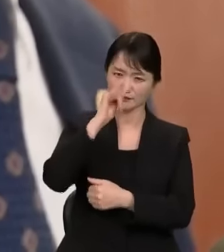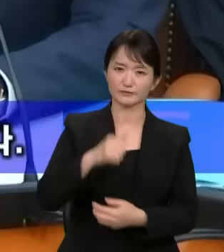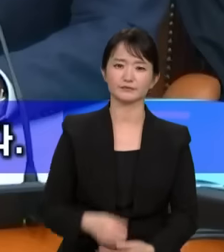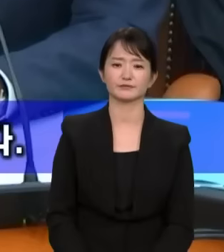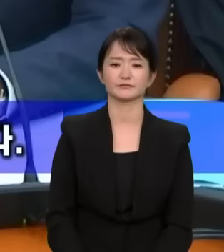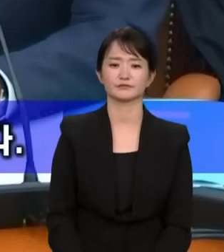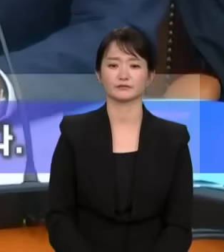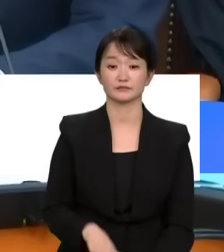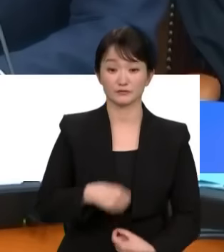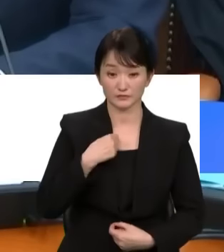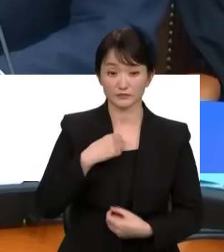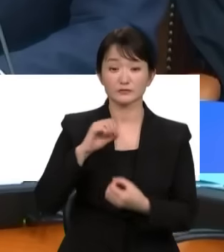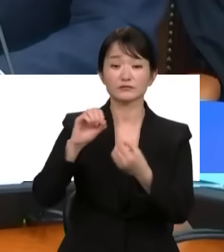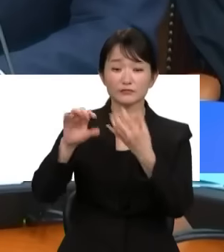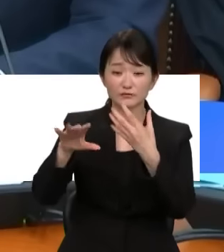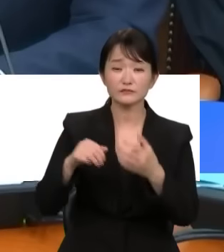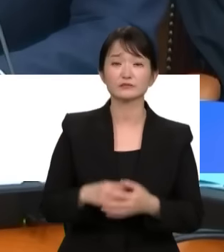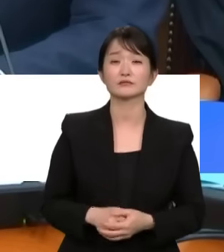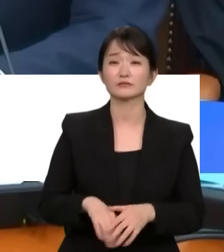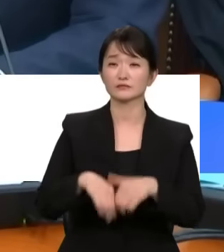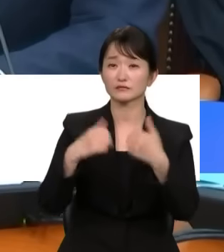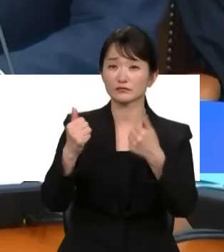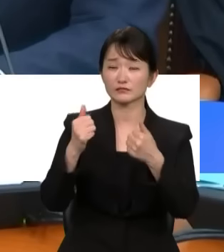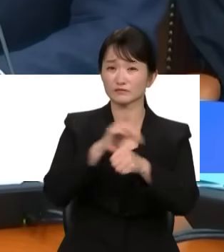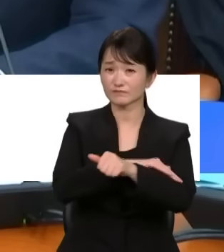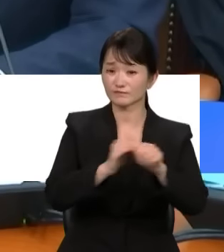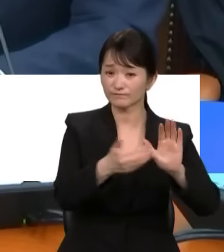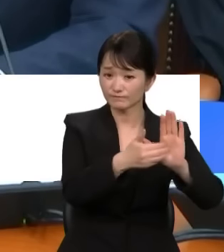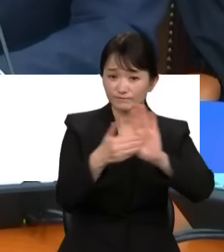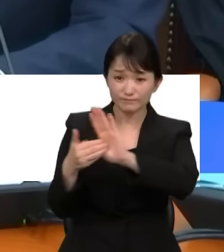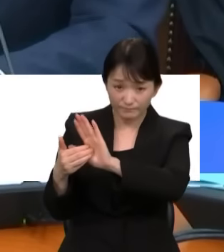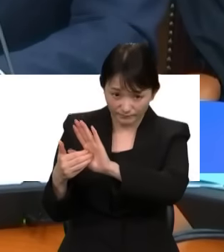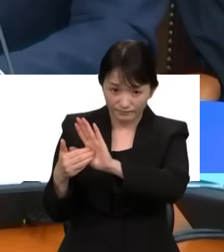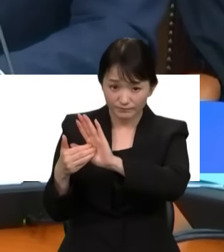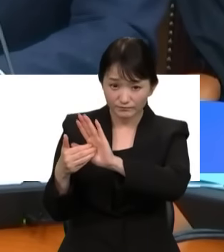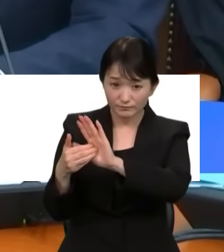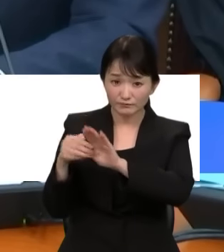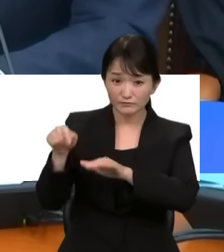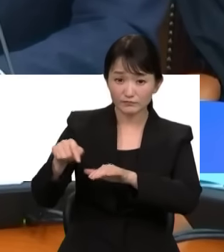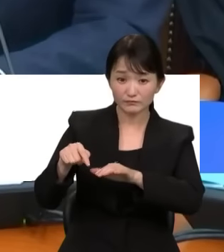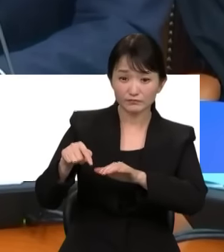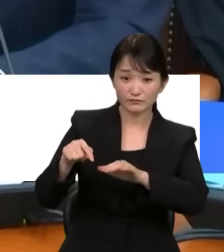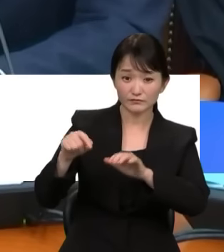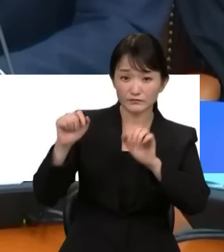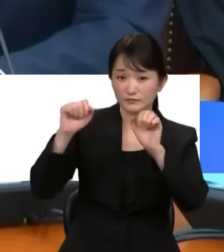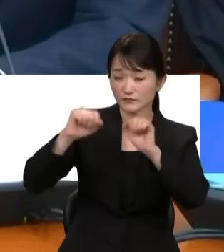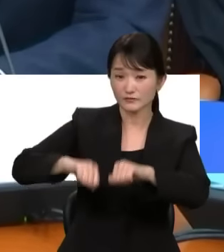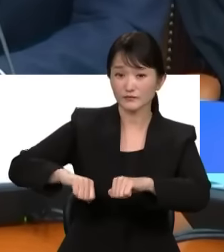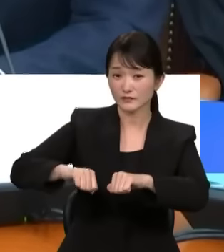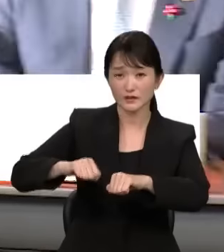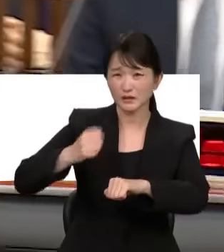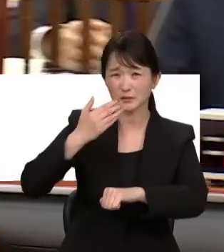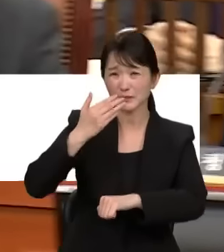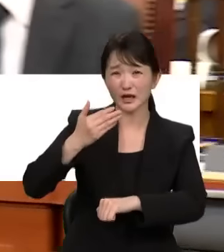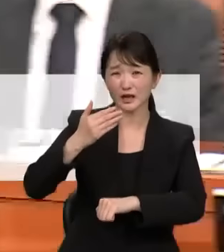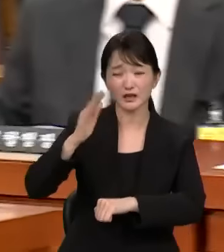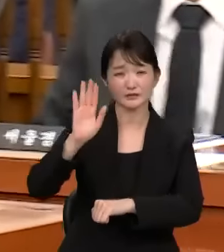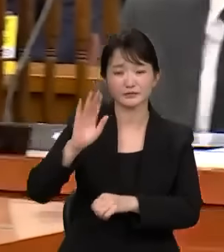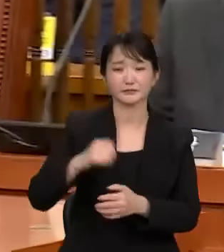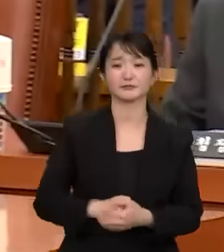아니 솔직하게 말씀드려서 국회를 제대로 봉쇄했으며 이런 의결이 가능하지 않았지 않습니까